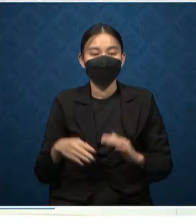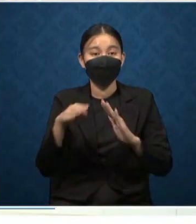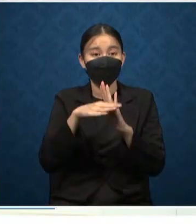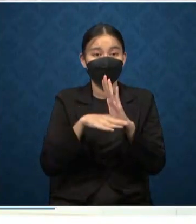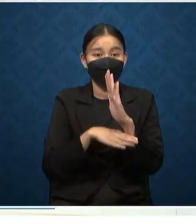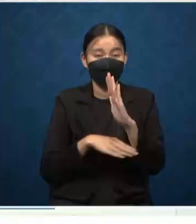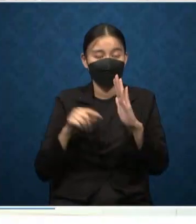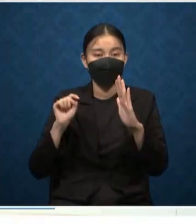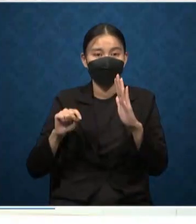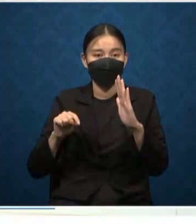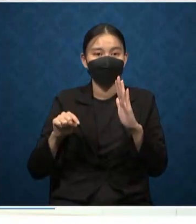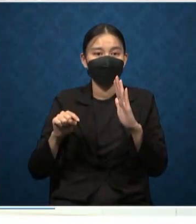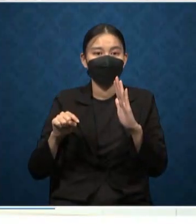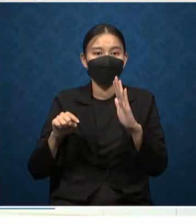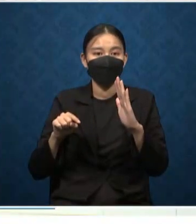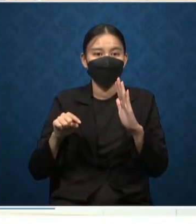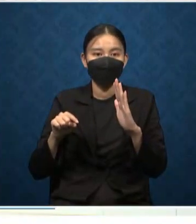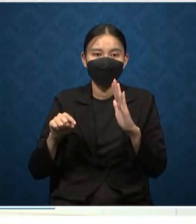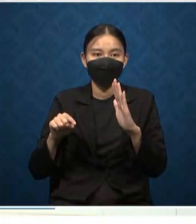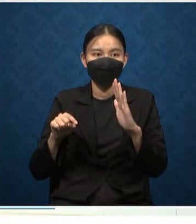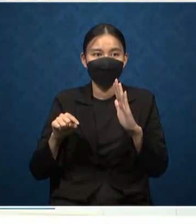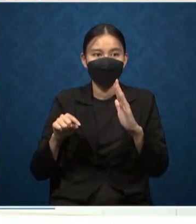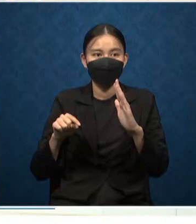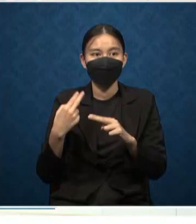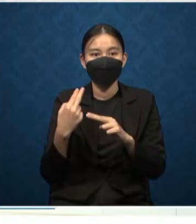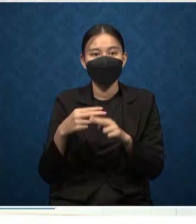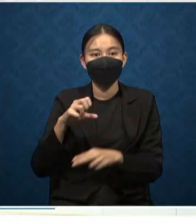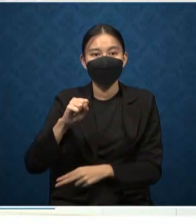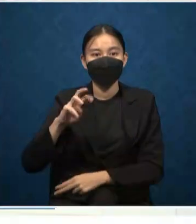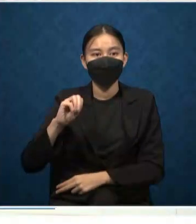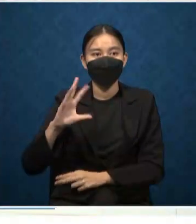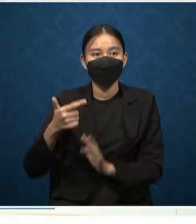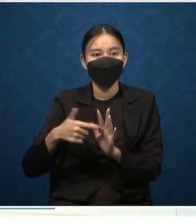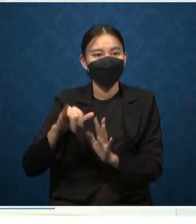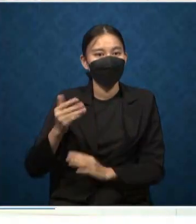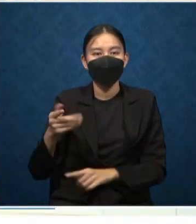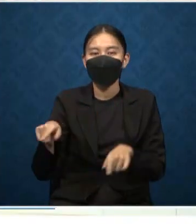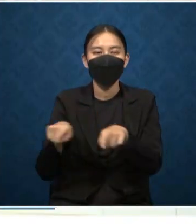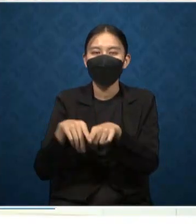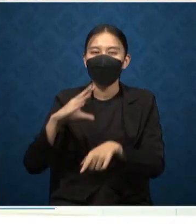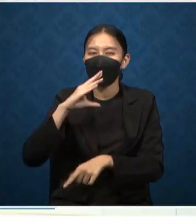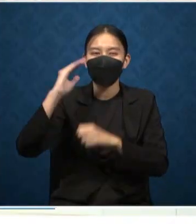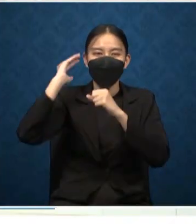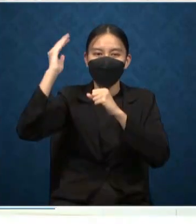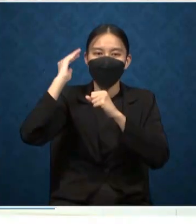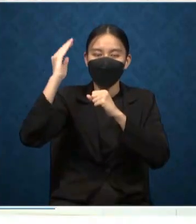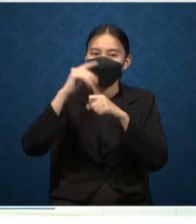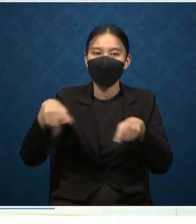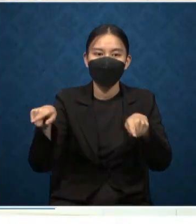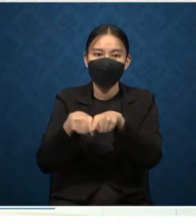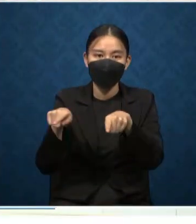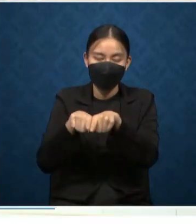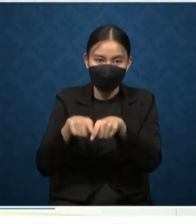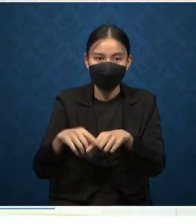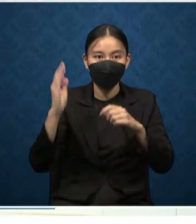งนี้ครับ อย่ที่ท่านขออนุญาเอน้ำ ท่านสาวโทายพูดเลยครับเขาก็ถแลงในวันที่ 31